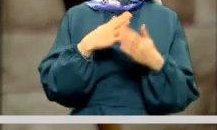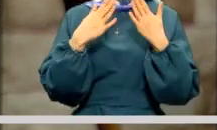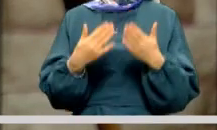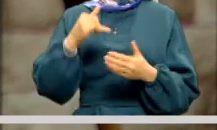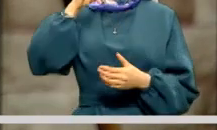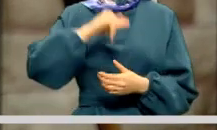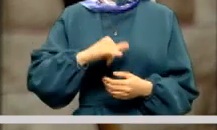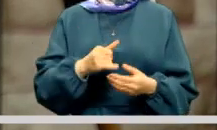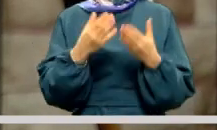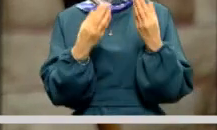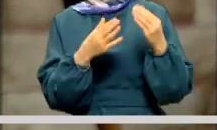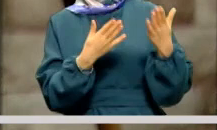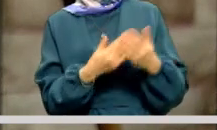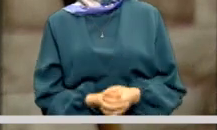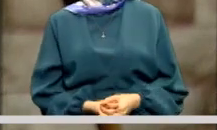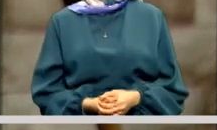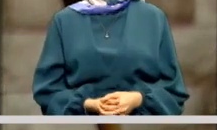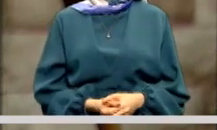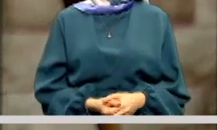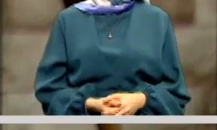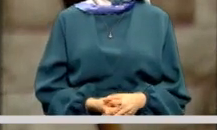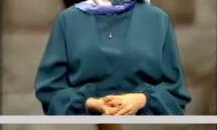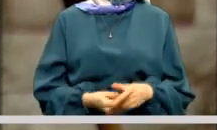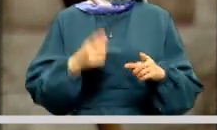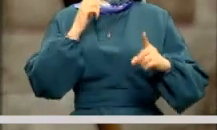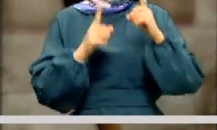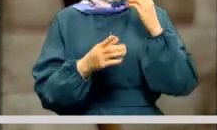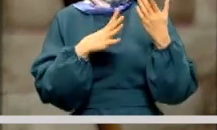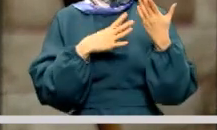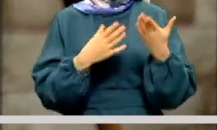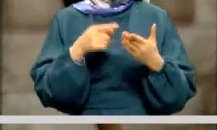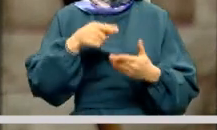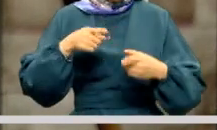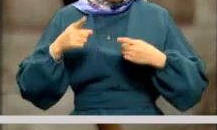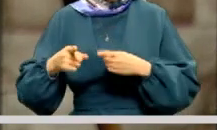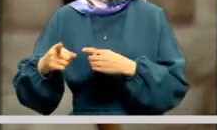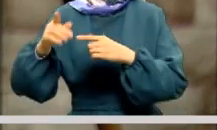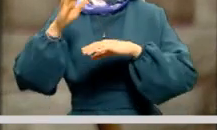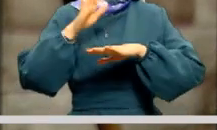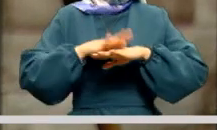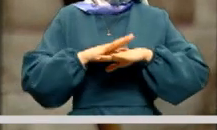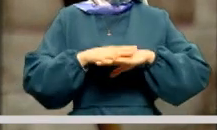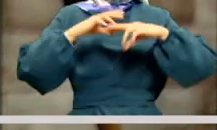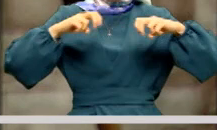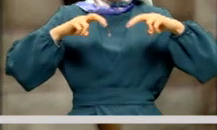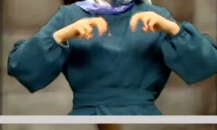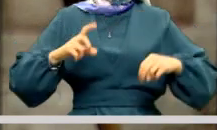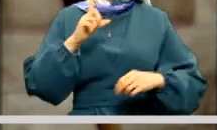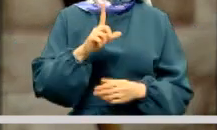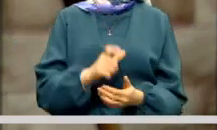haklı olarak ortaya koyacaktır hukuki bir takım şeyleri varsa bunda Elbette ki takip ederek araştıracaktır